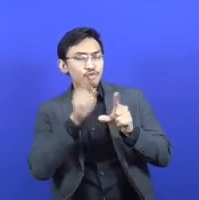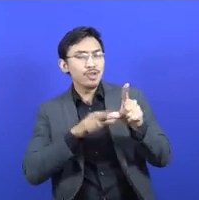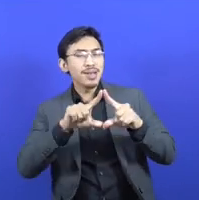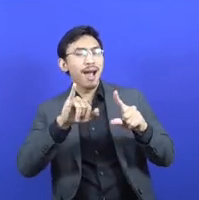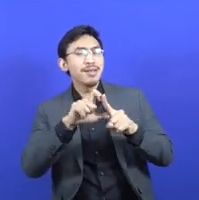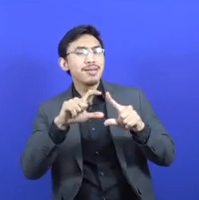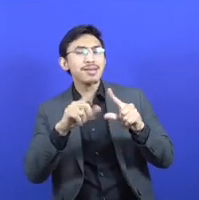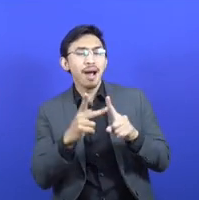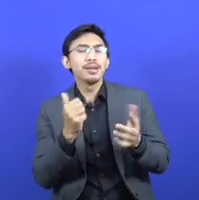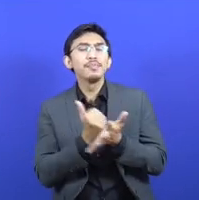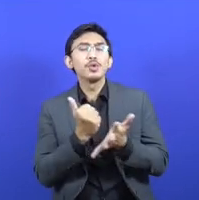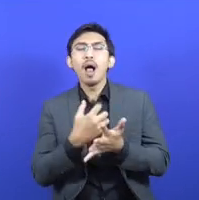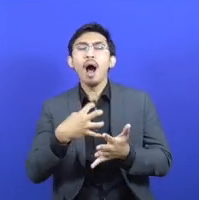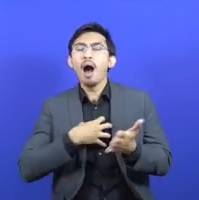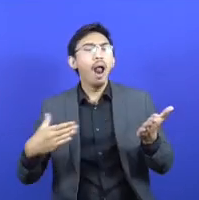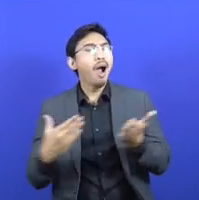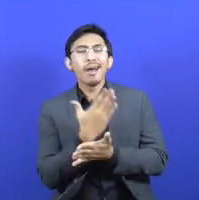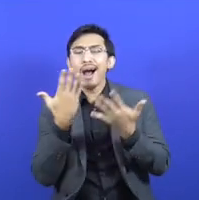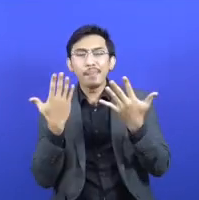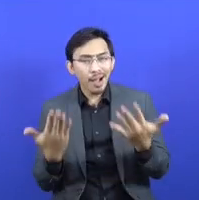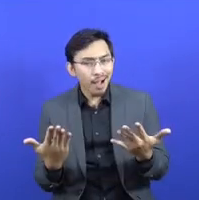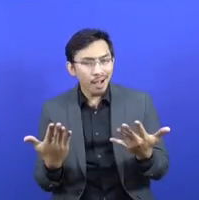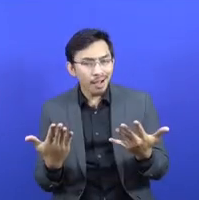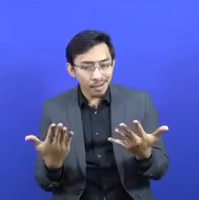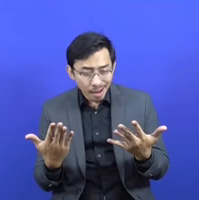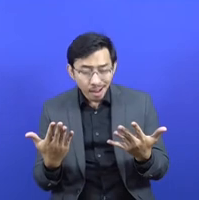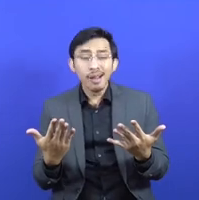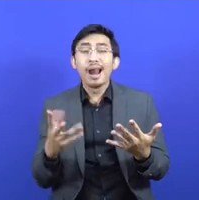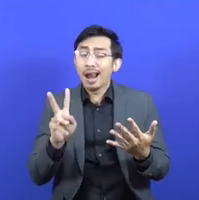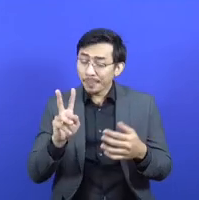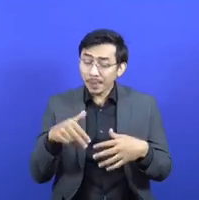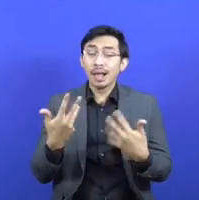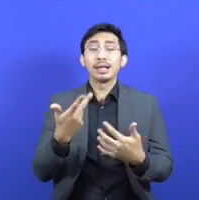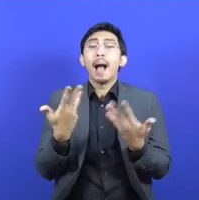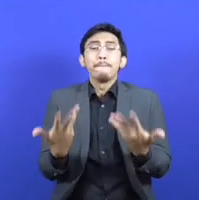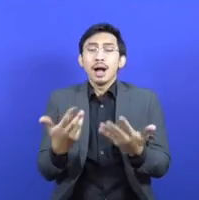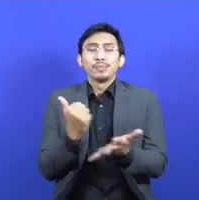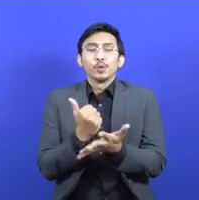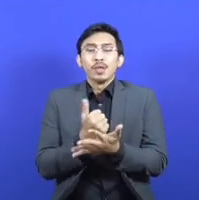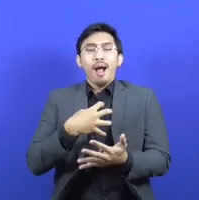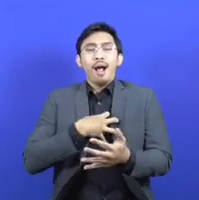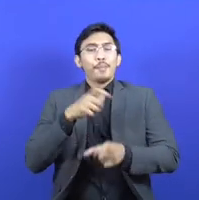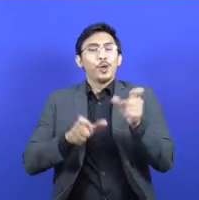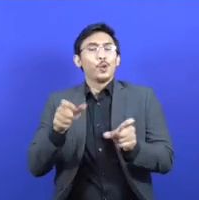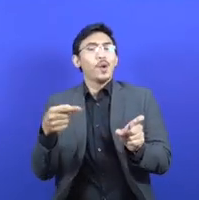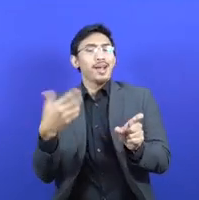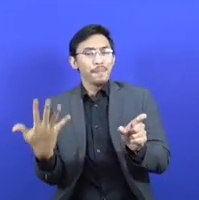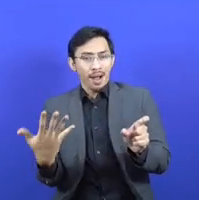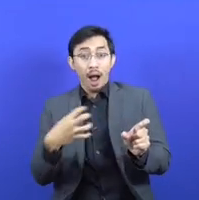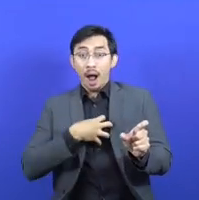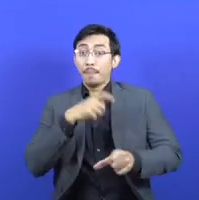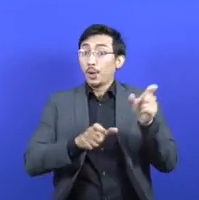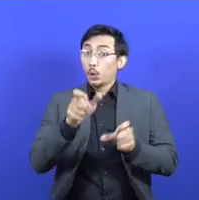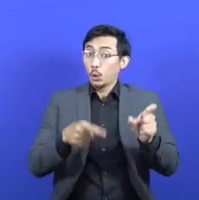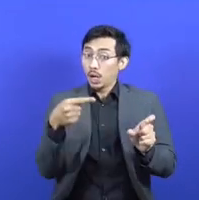kisah Ibu Yaidah tadi, apa sih sebenarnya hak yang dilanggar? Dan apa sih sebenarnya hak kependudukan itu?